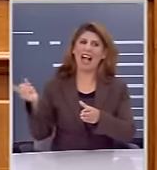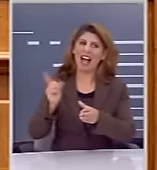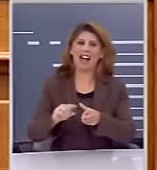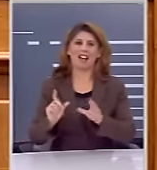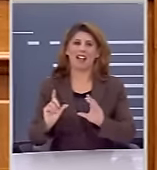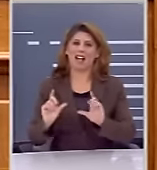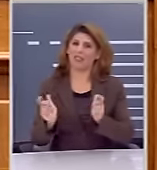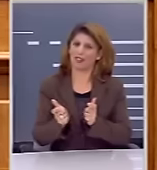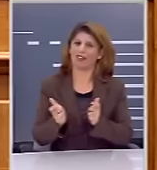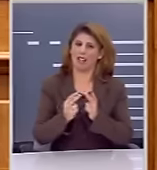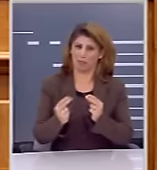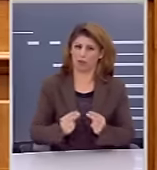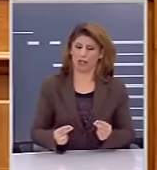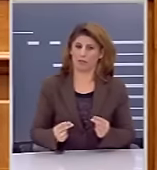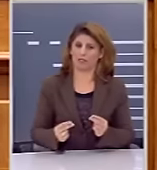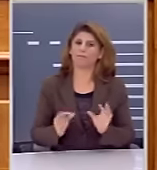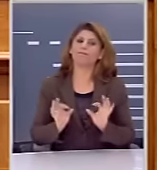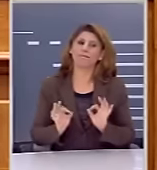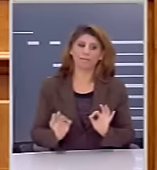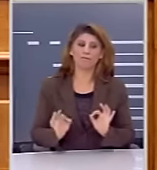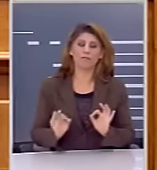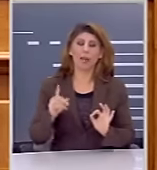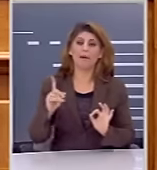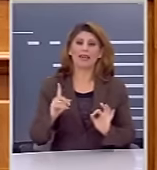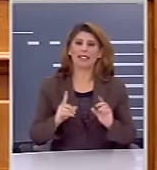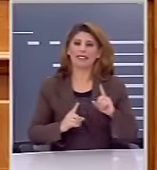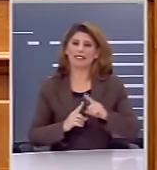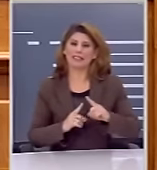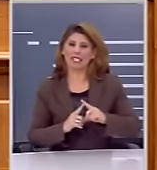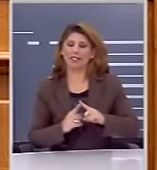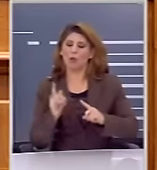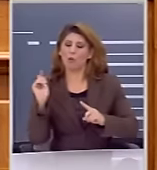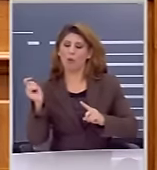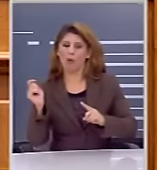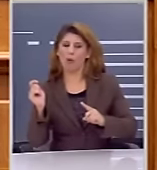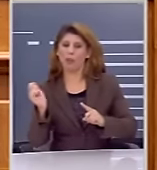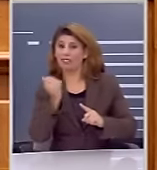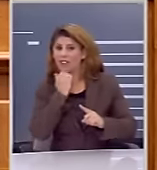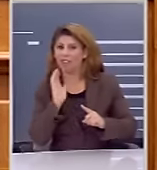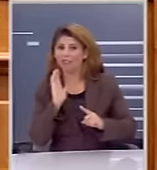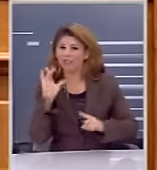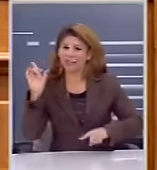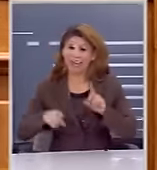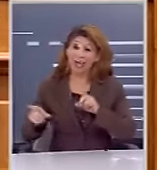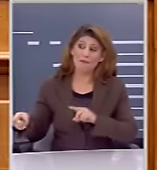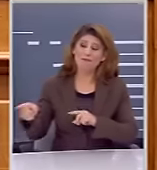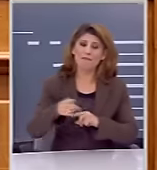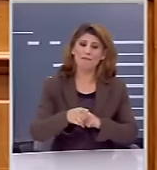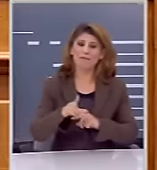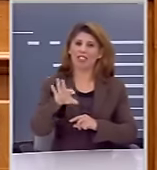εθνικές συνέπειες και βεβαίως με ένα τεχνητό πολιτικό offside κάποιοι επέλεξαν να